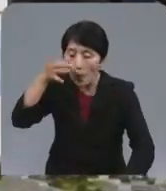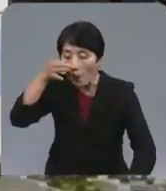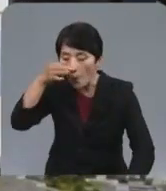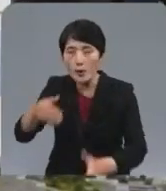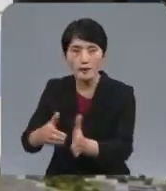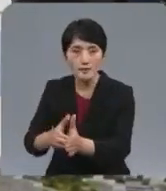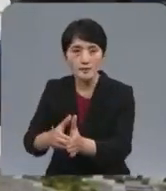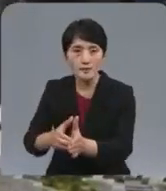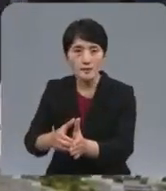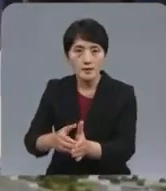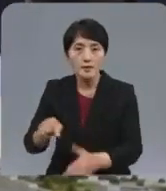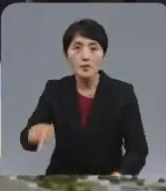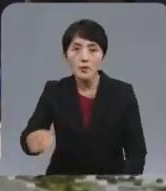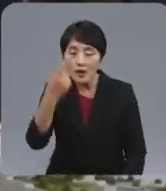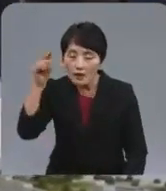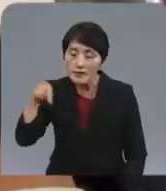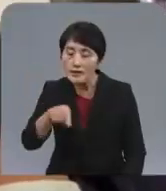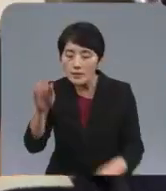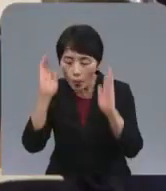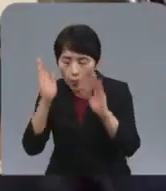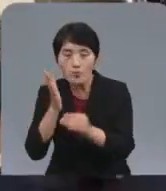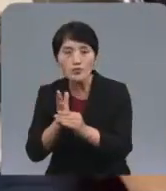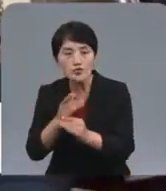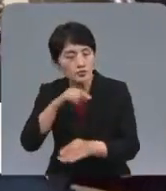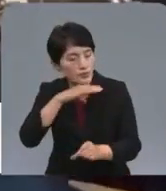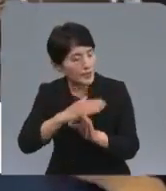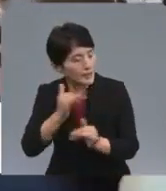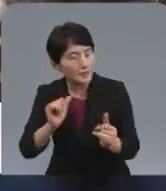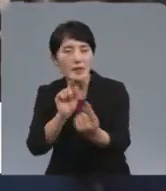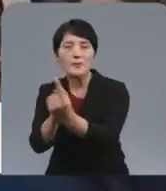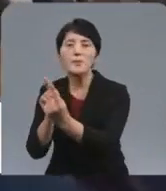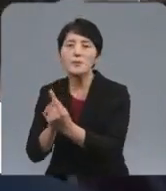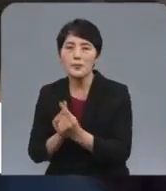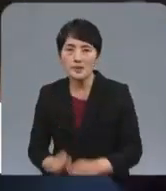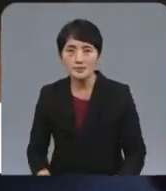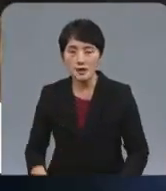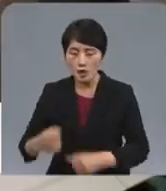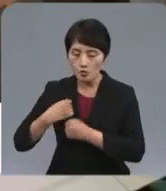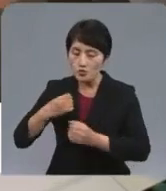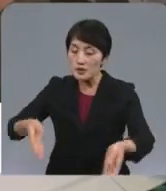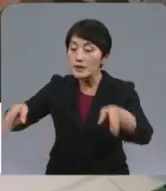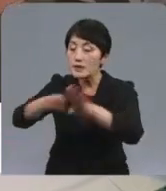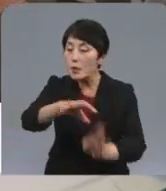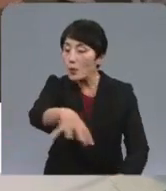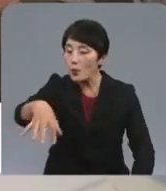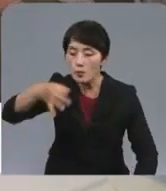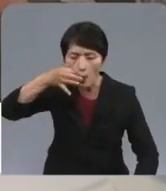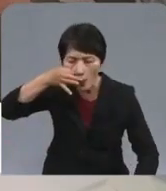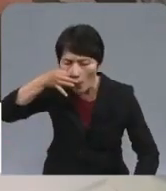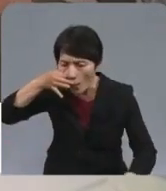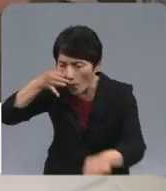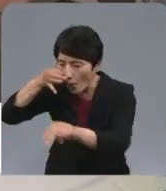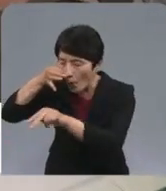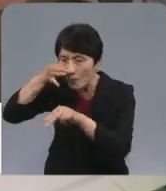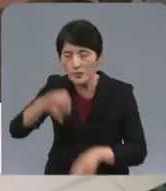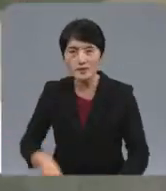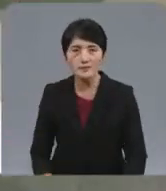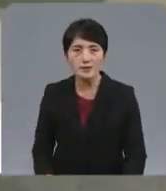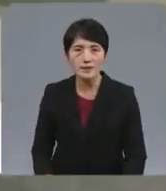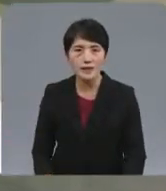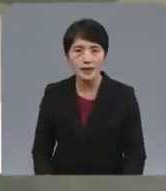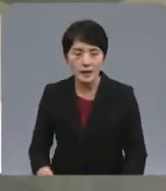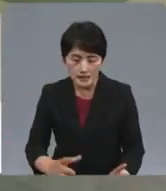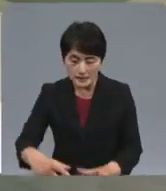đã xem bộ trình diễn ba lê gặp gỡ các du học sinh miền Bắc tại Nga và ghé thăm các doanh nghiệp thức ăn gia súc Cùng với đó là thị sát các thiết bị quân sự